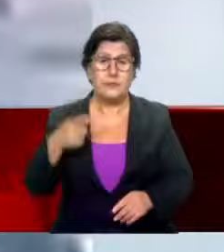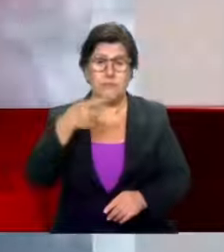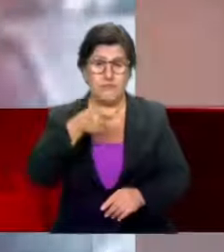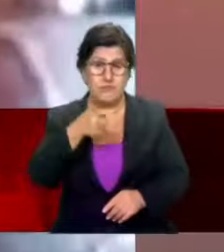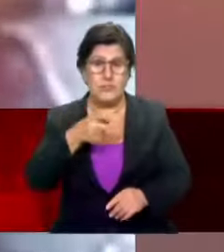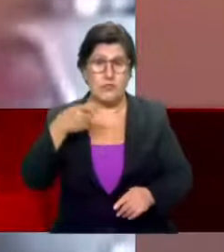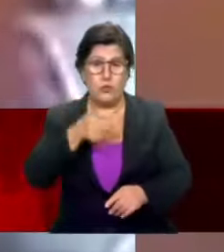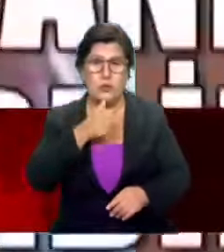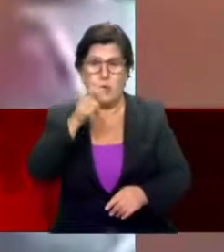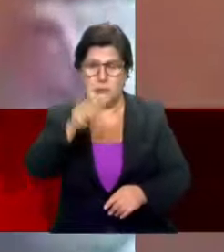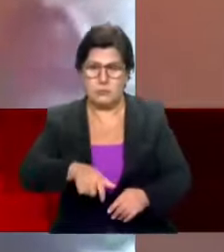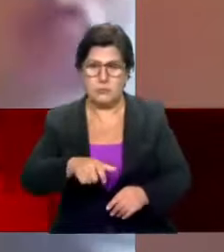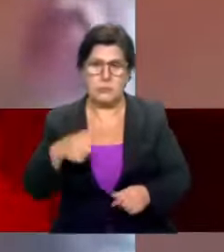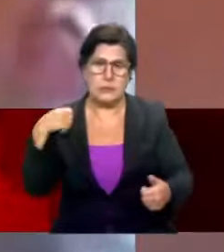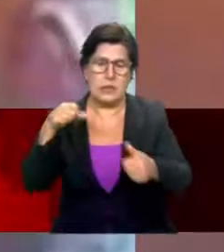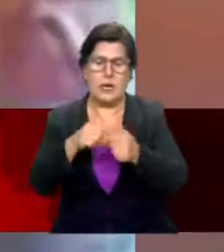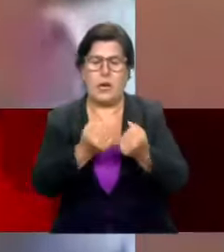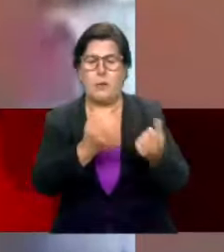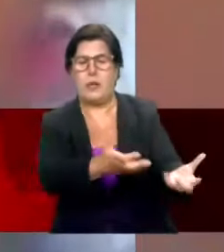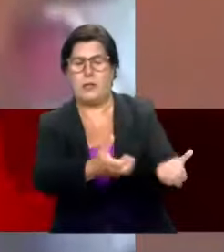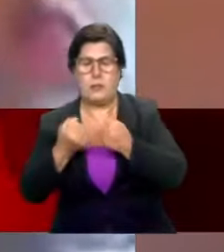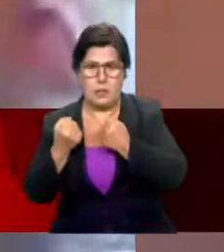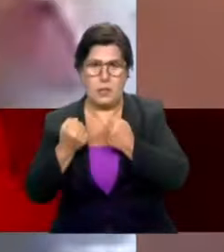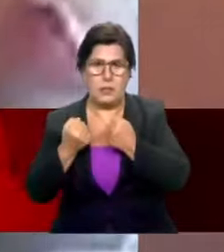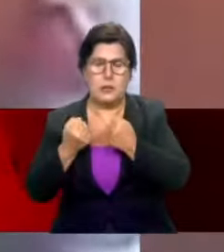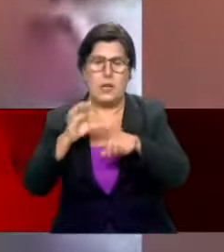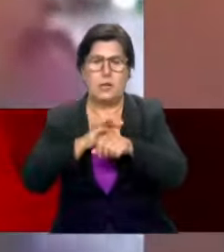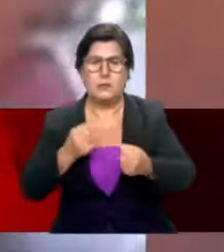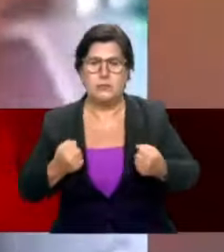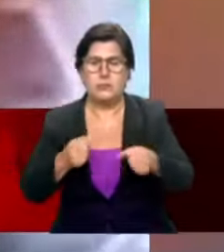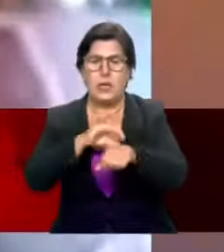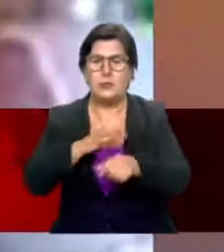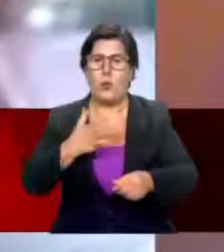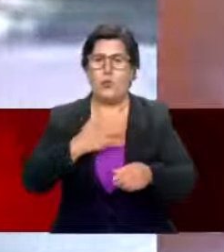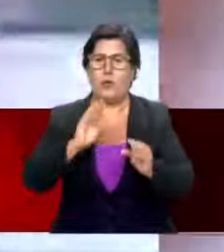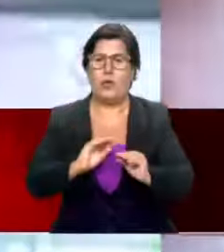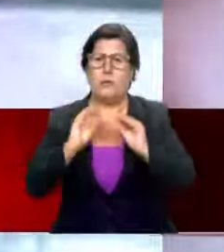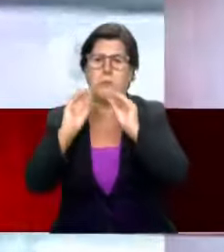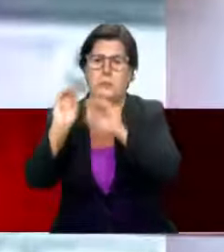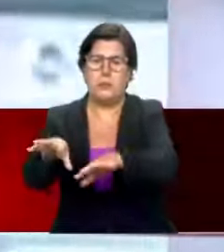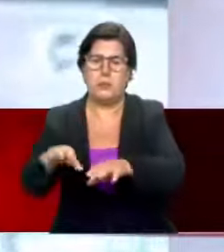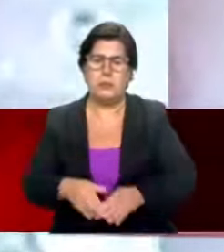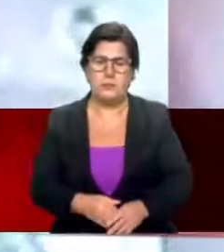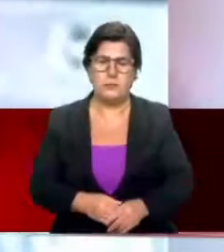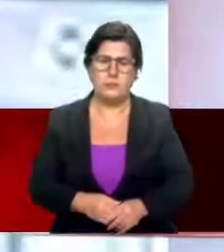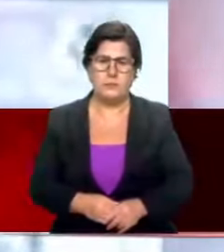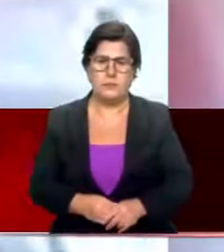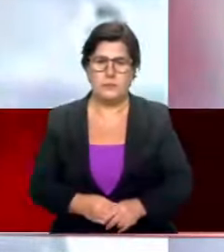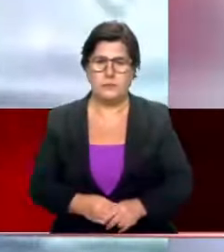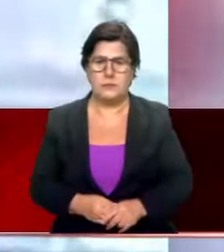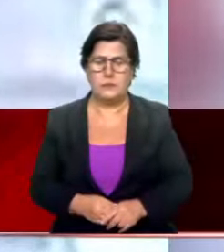Saldırganlar vurdukları Aslan'ı yeniden araca alıp hastaneye getirdiler. Sonra da hastanenin önünde araçtan attılar.